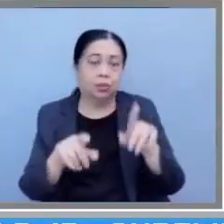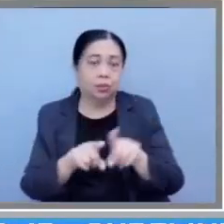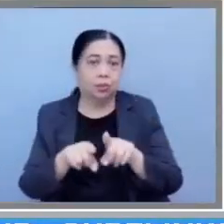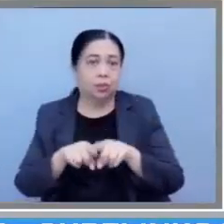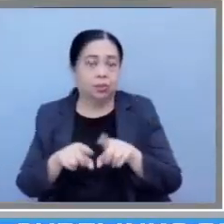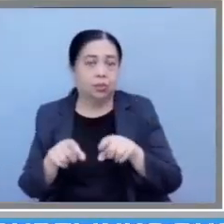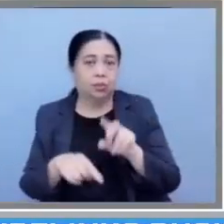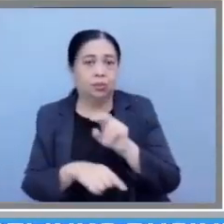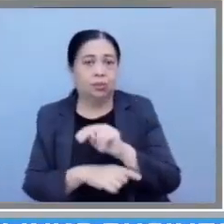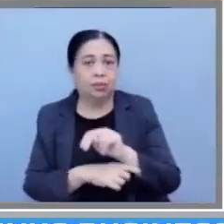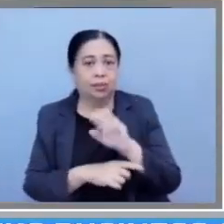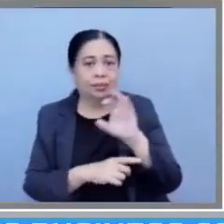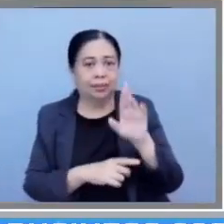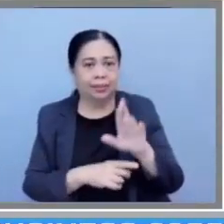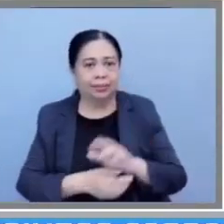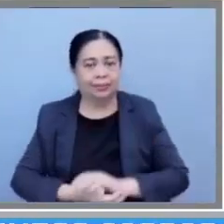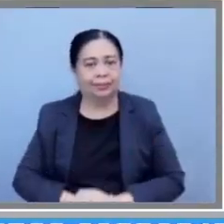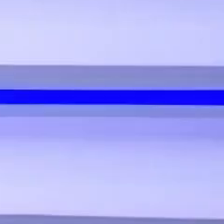Manila.